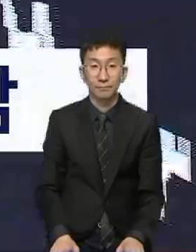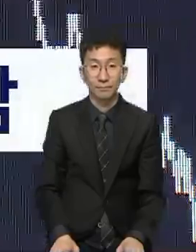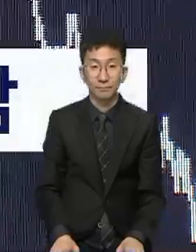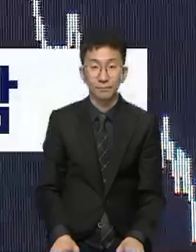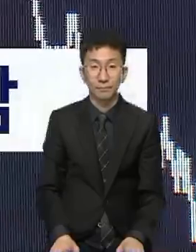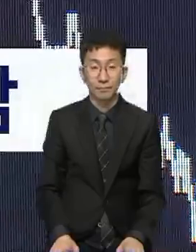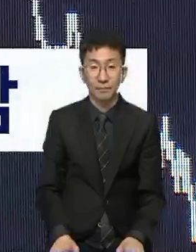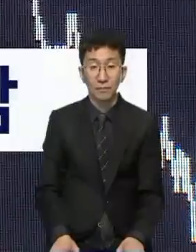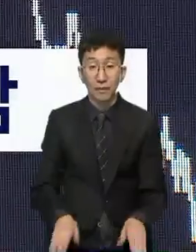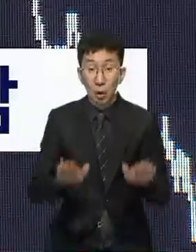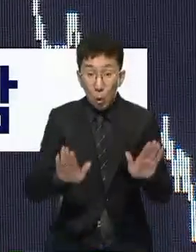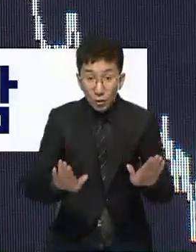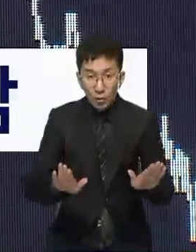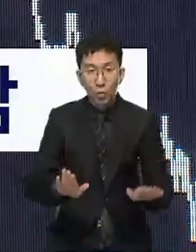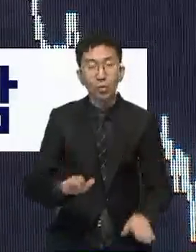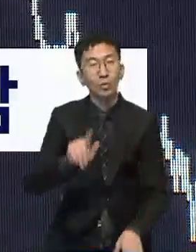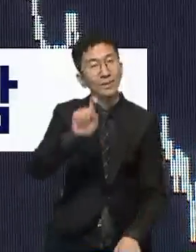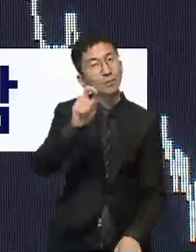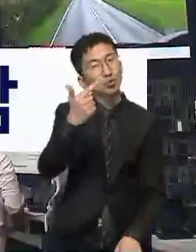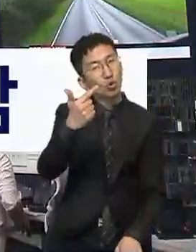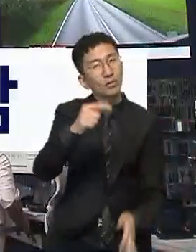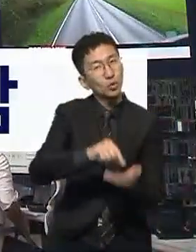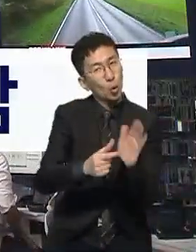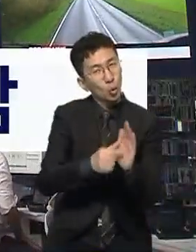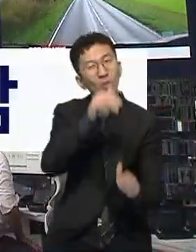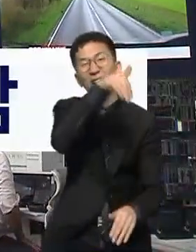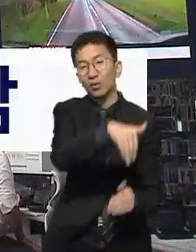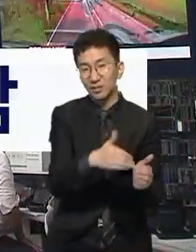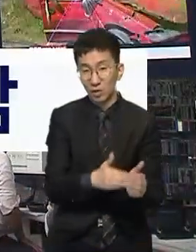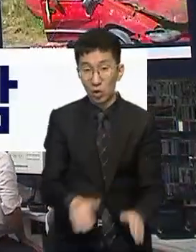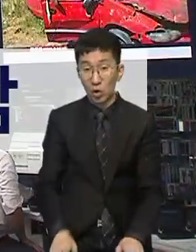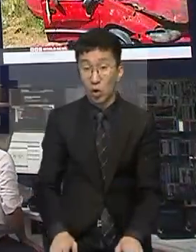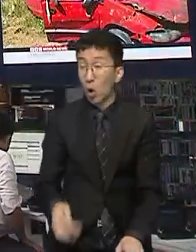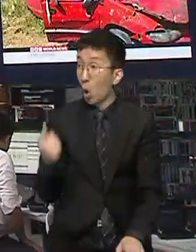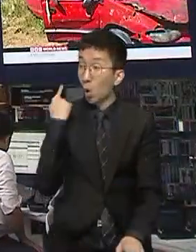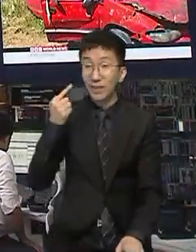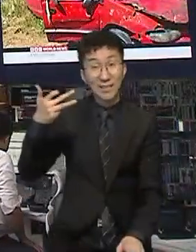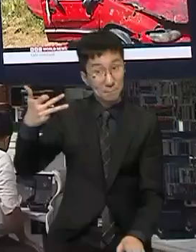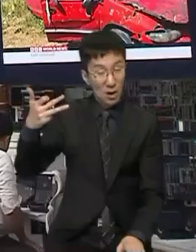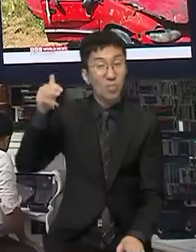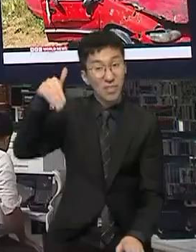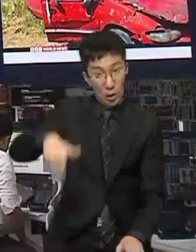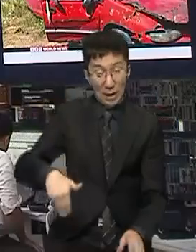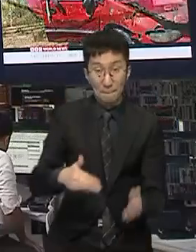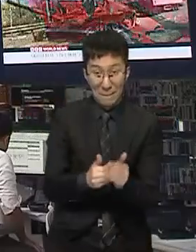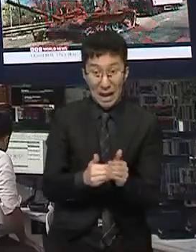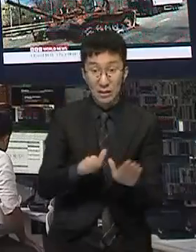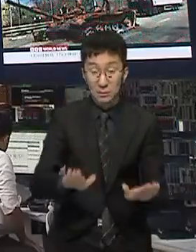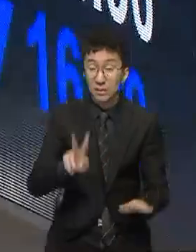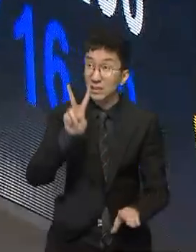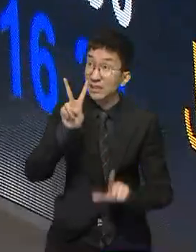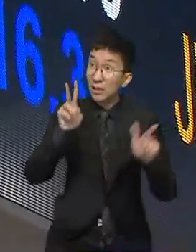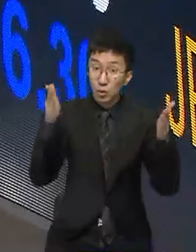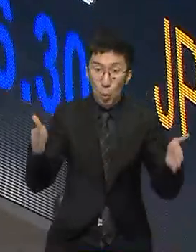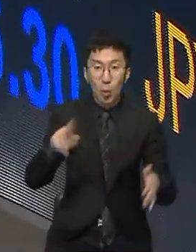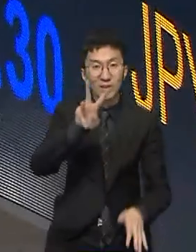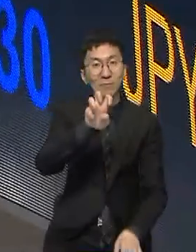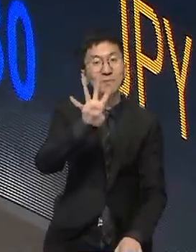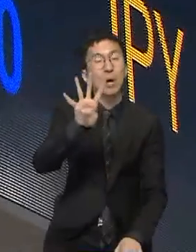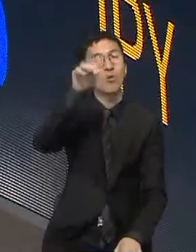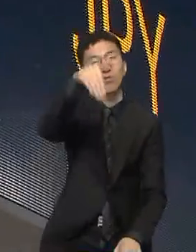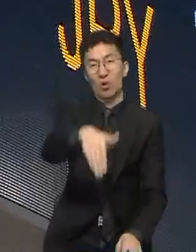원달러 환율은 오늘도 16원 내렸습니다. 어제 18원 하락한 것까지 더하면 이틀간 34원 넘게